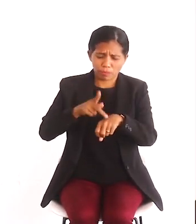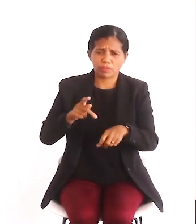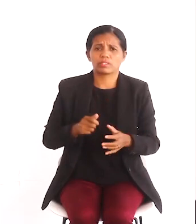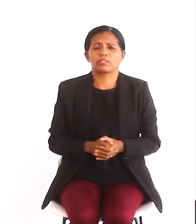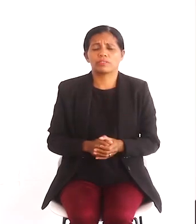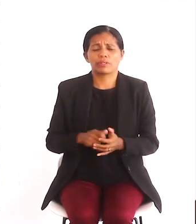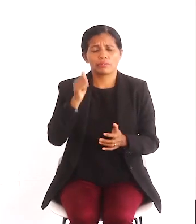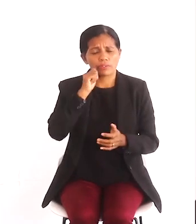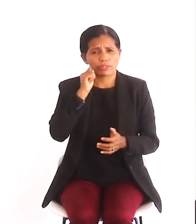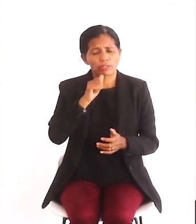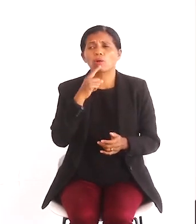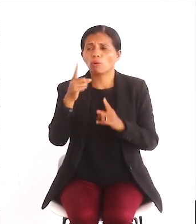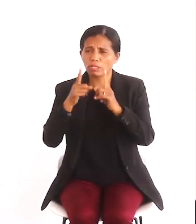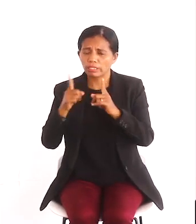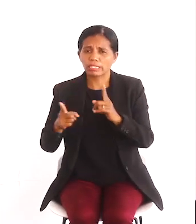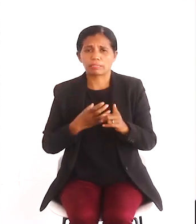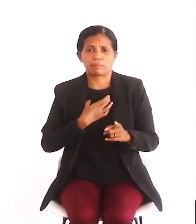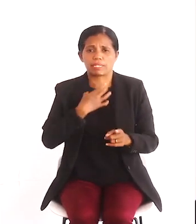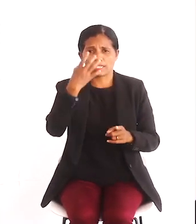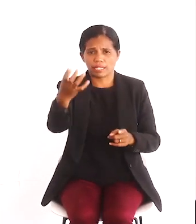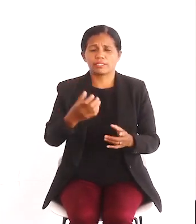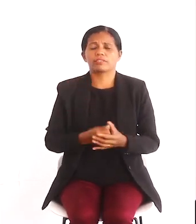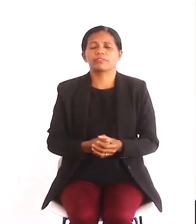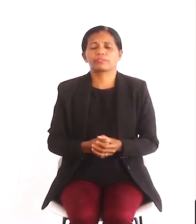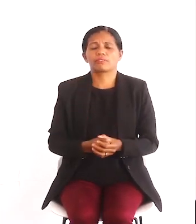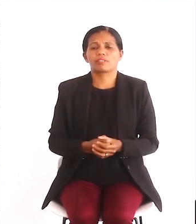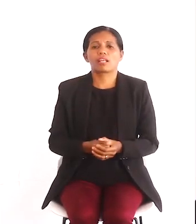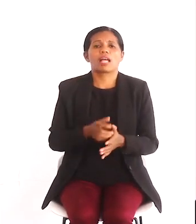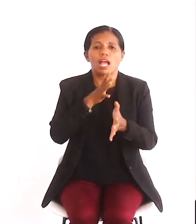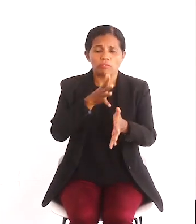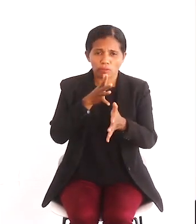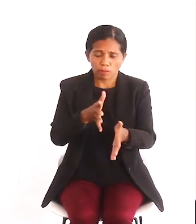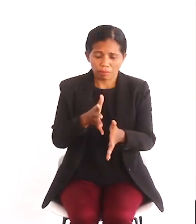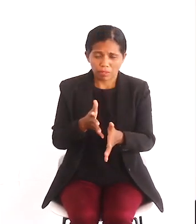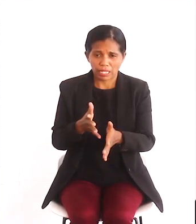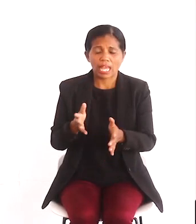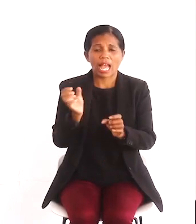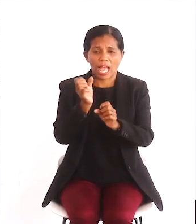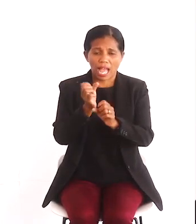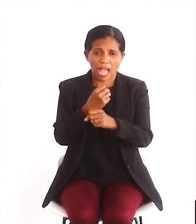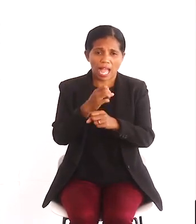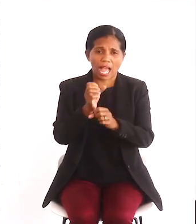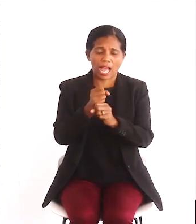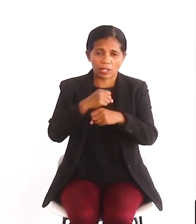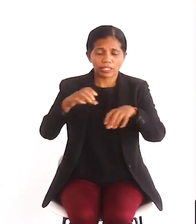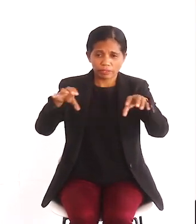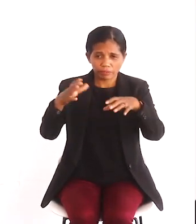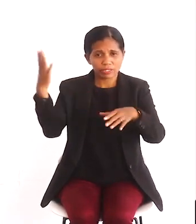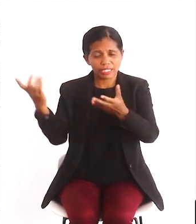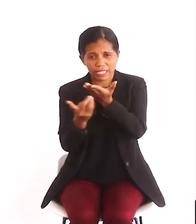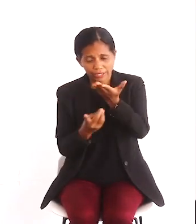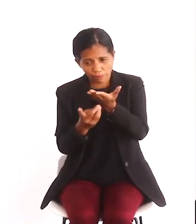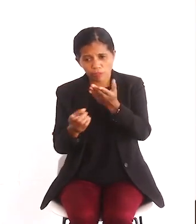Zulia kolia ho lian makas. Avo minga nebe oin servisu yala dapur bo sumai no koko atu